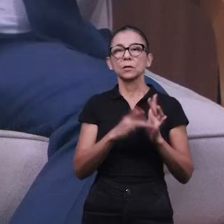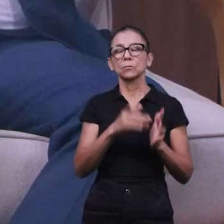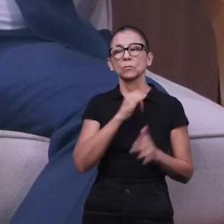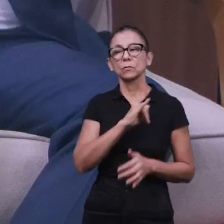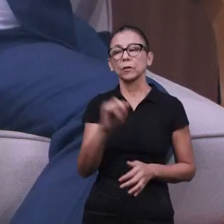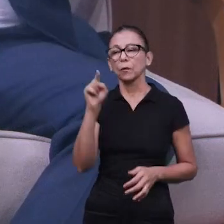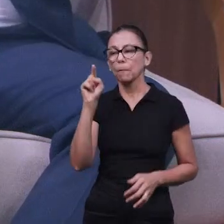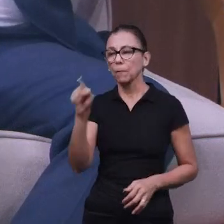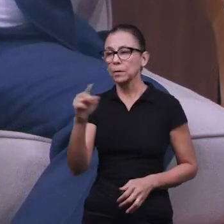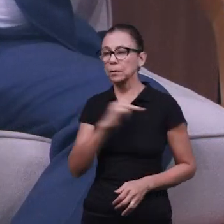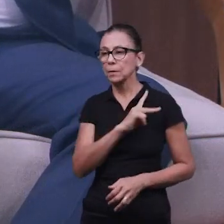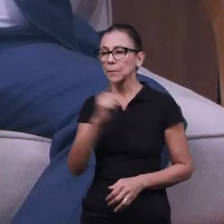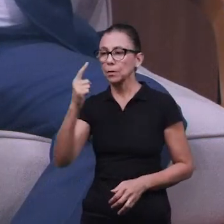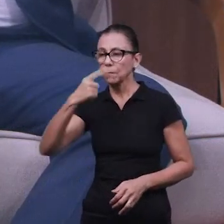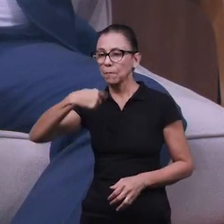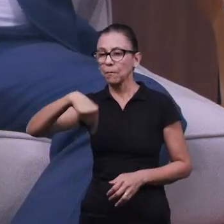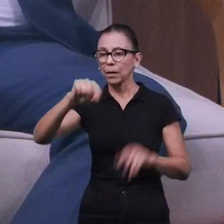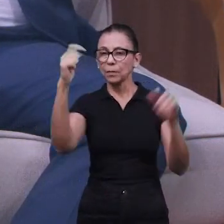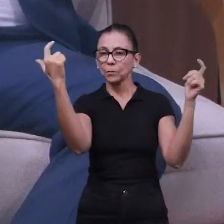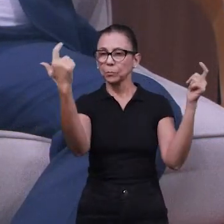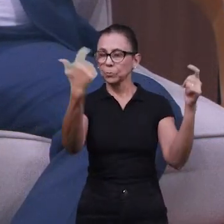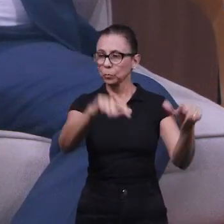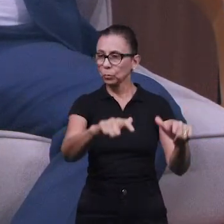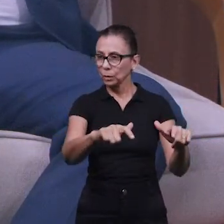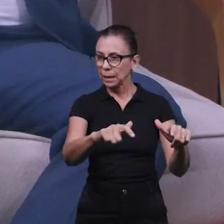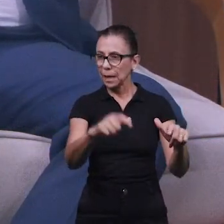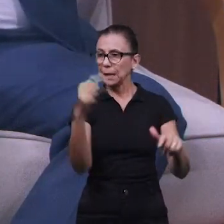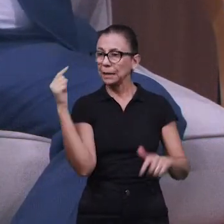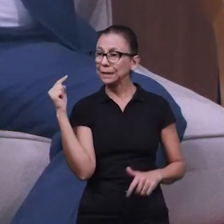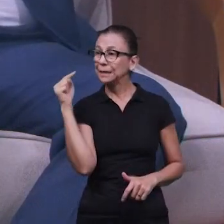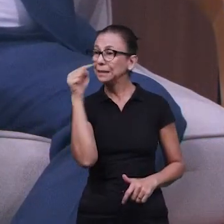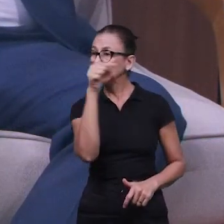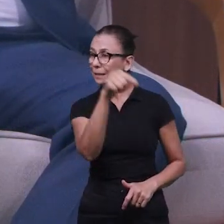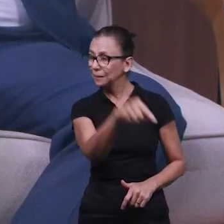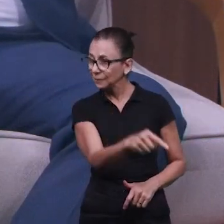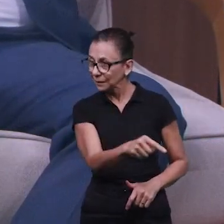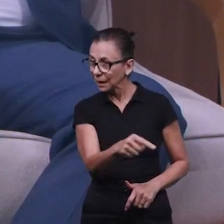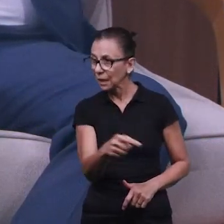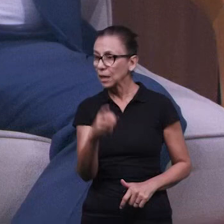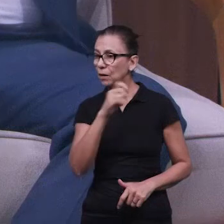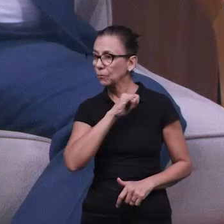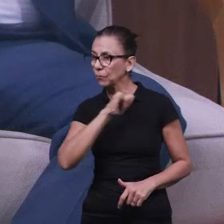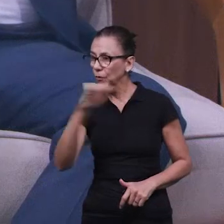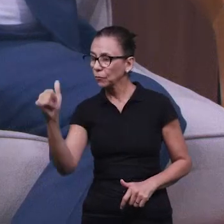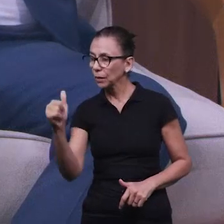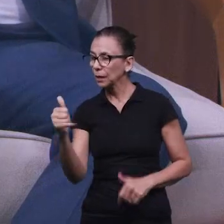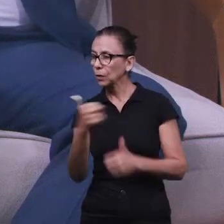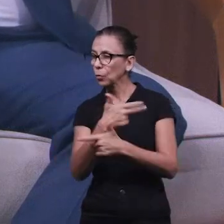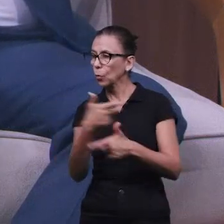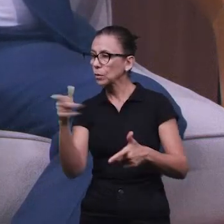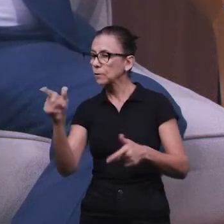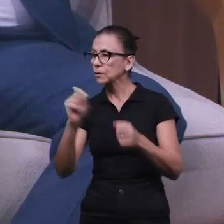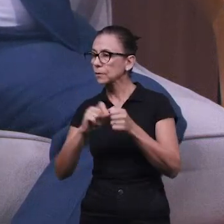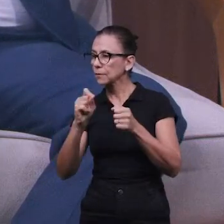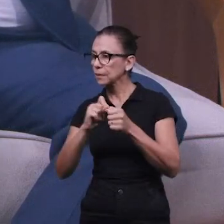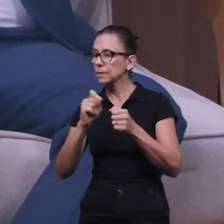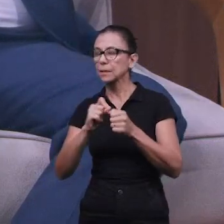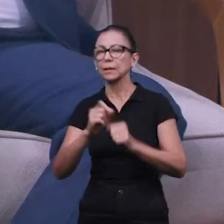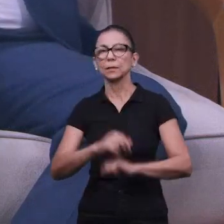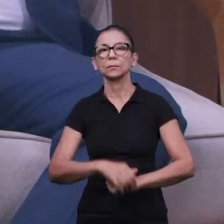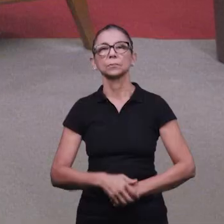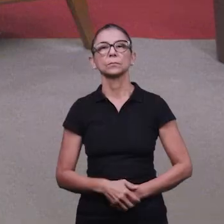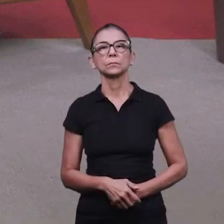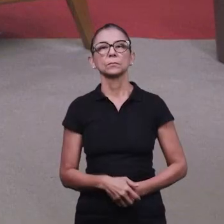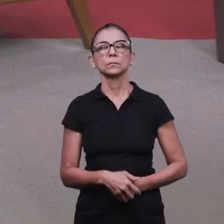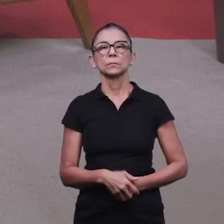là, on te dira ce que tu dois faire. Donc, il a commencé depuis le début, donc il a eu la